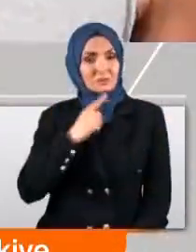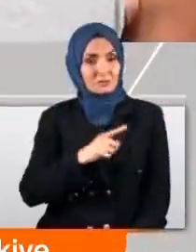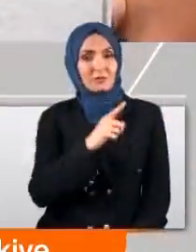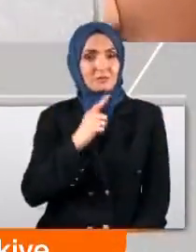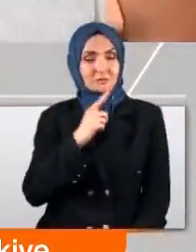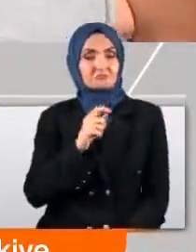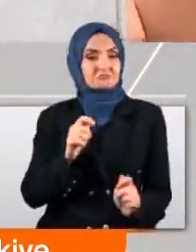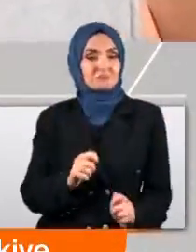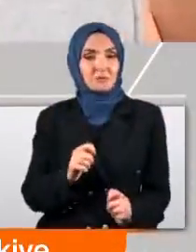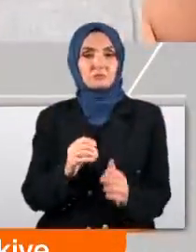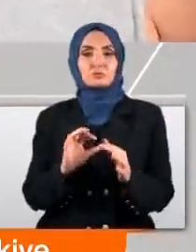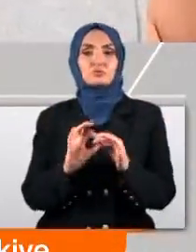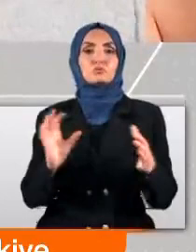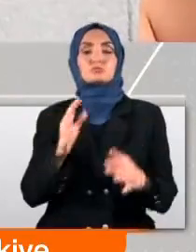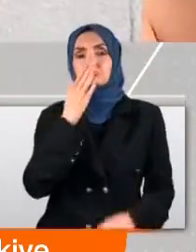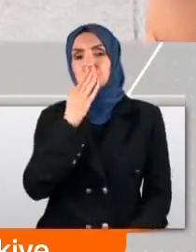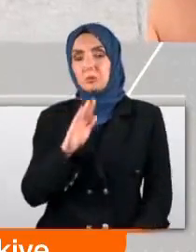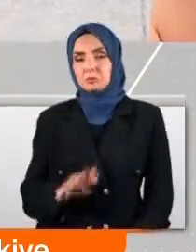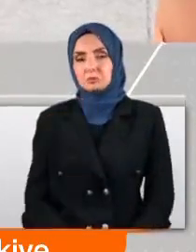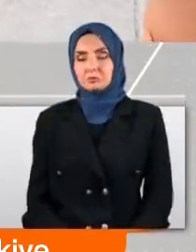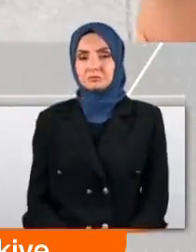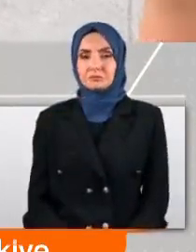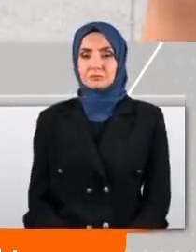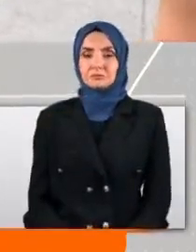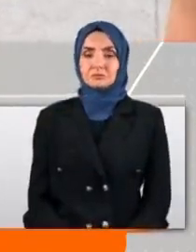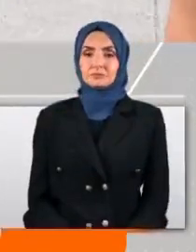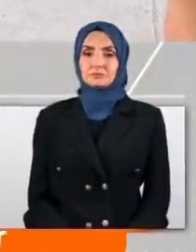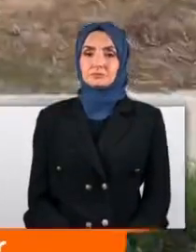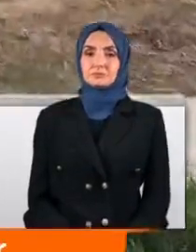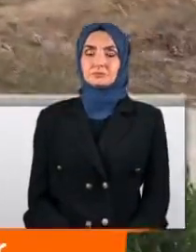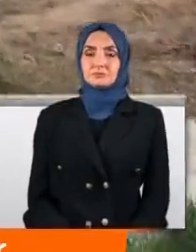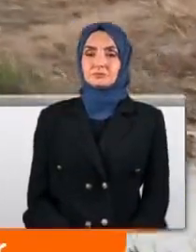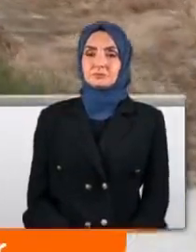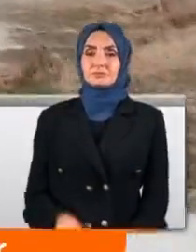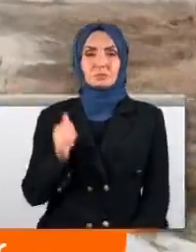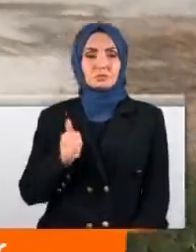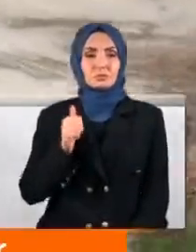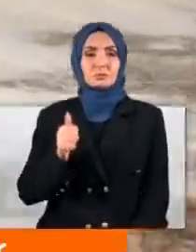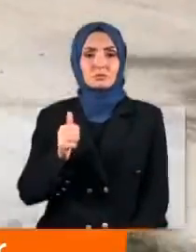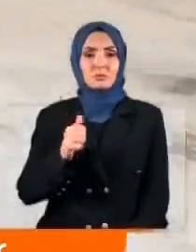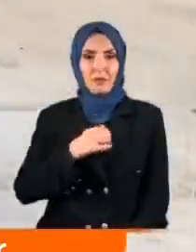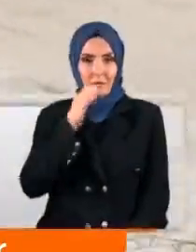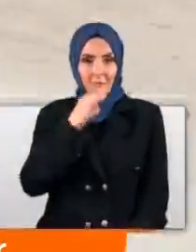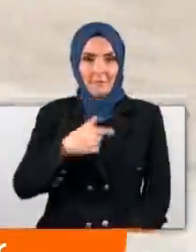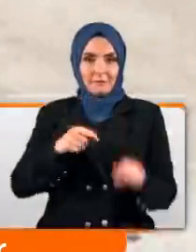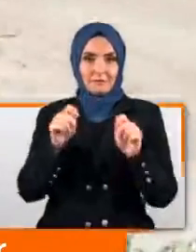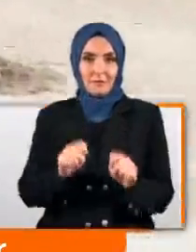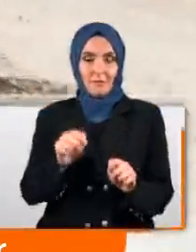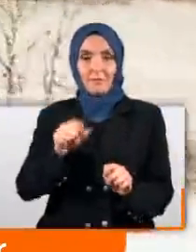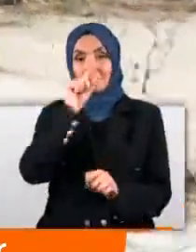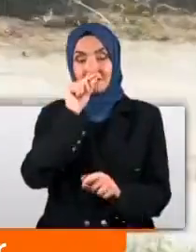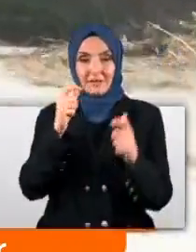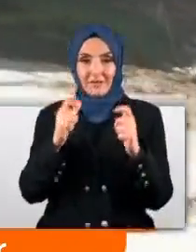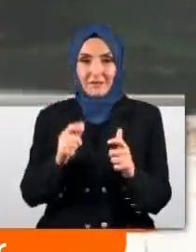Çok yoğun bir şekilde yaralar. Annem girdi, bacakları kolları yara oldu. Günlerdir haberi yaptığımız Silivri'deki Elmalık